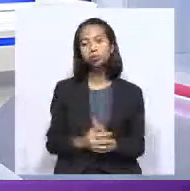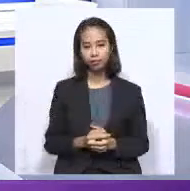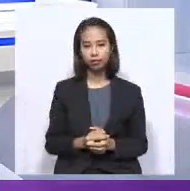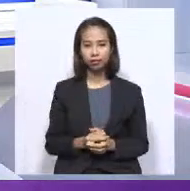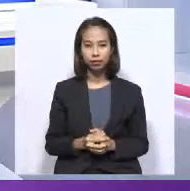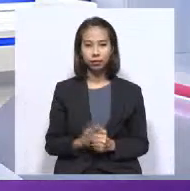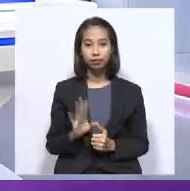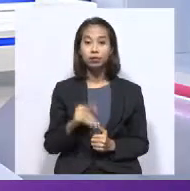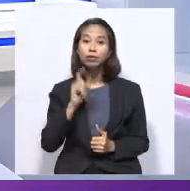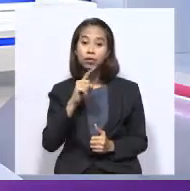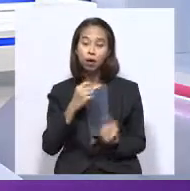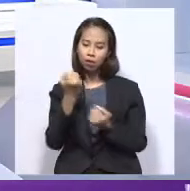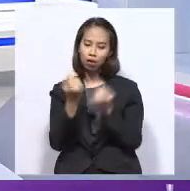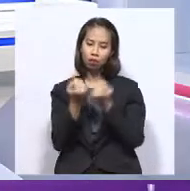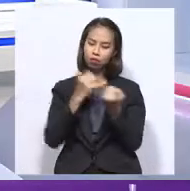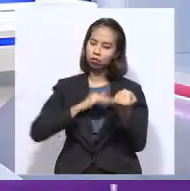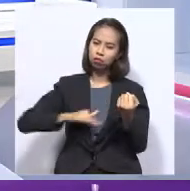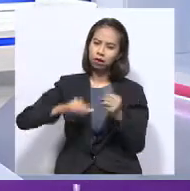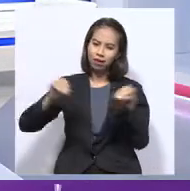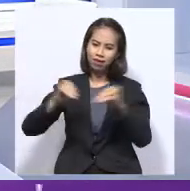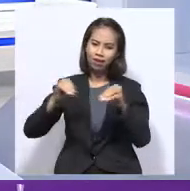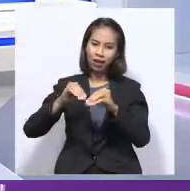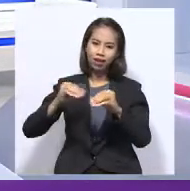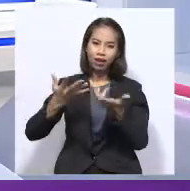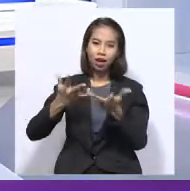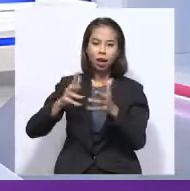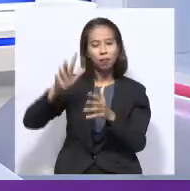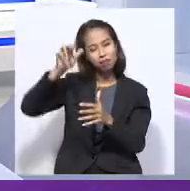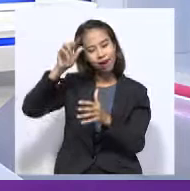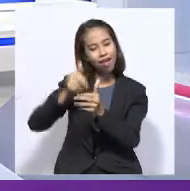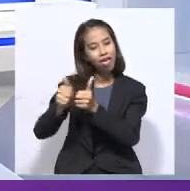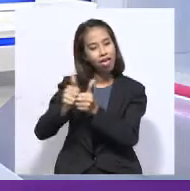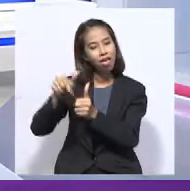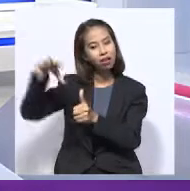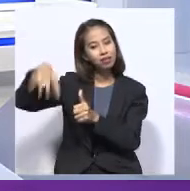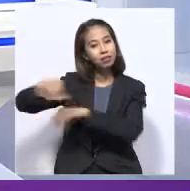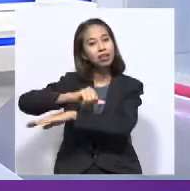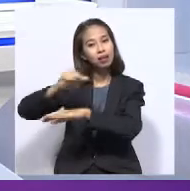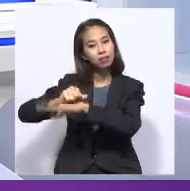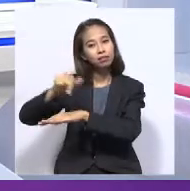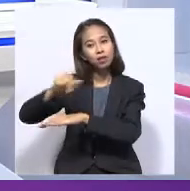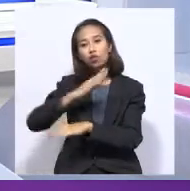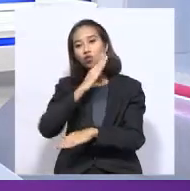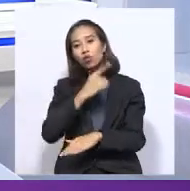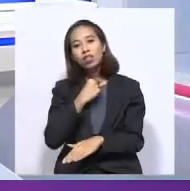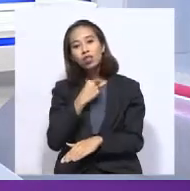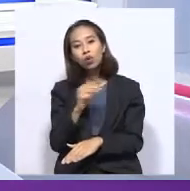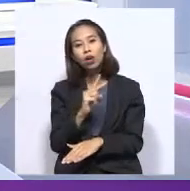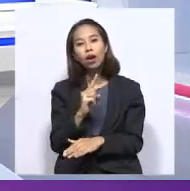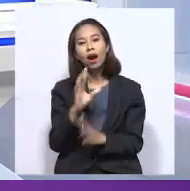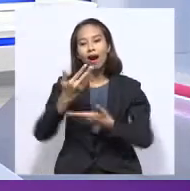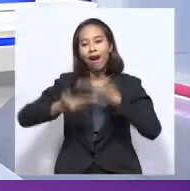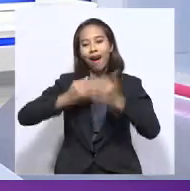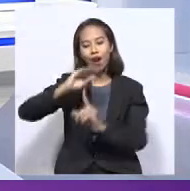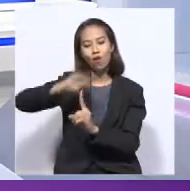แล้วก็คุณสถานุเคยขับรถไปแถวนางเลิงไหมคะ โอ้โหเคยครับ ถ้ารถติดเจอกับอะไร ก็ถ้าหิวนะก็ได้มีเหมือนกันนะคะกล้วยทอดใ